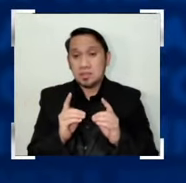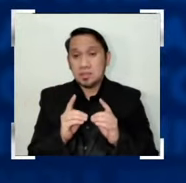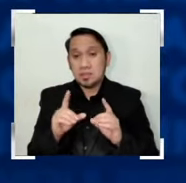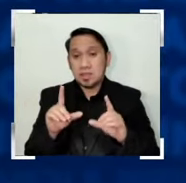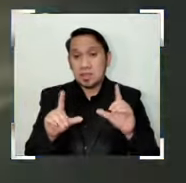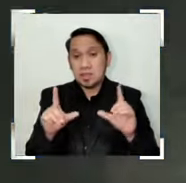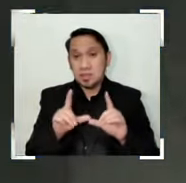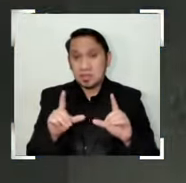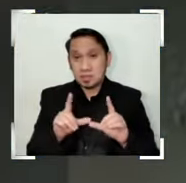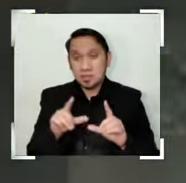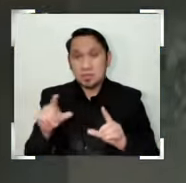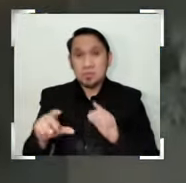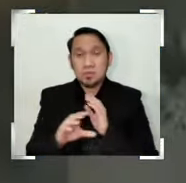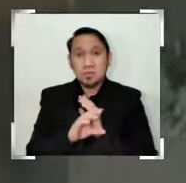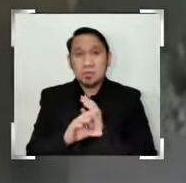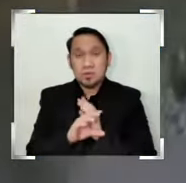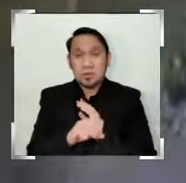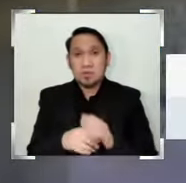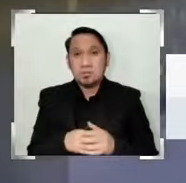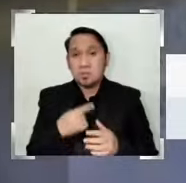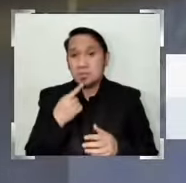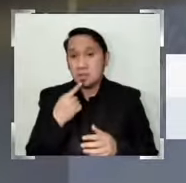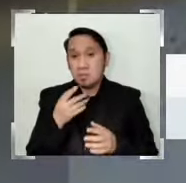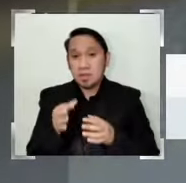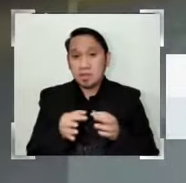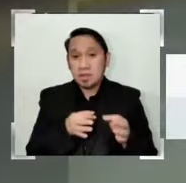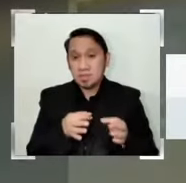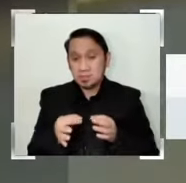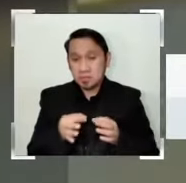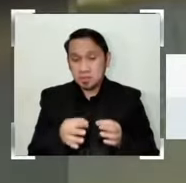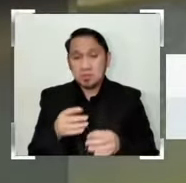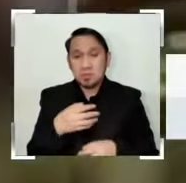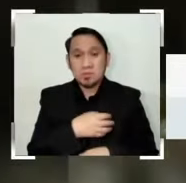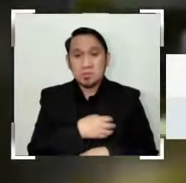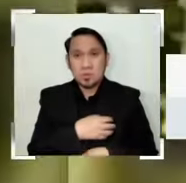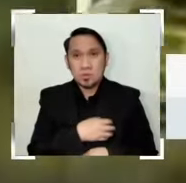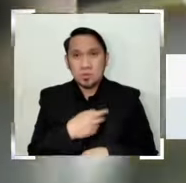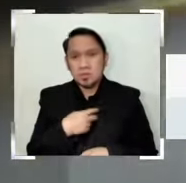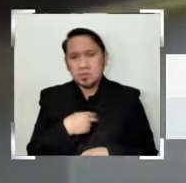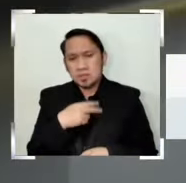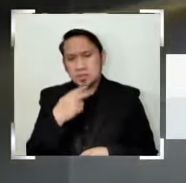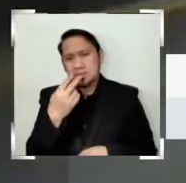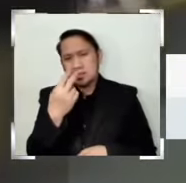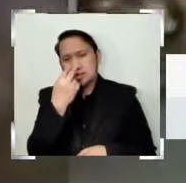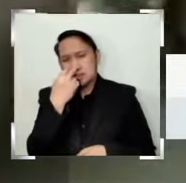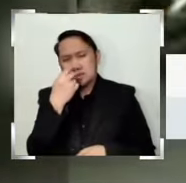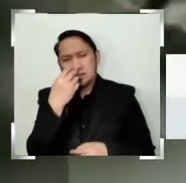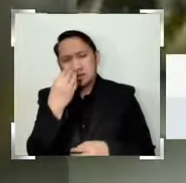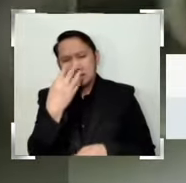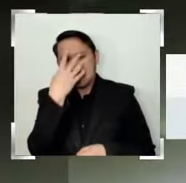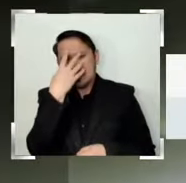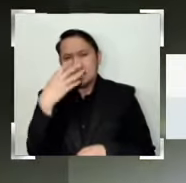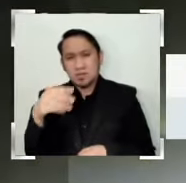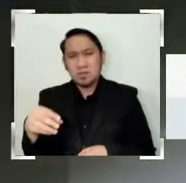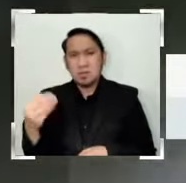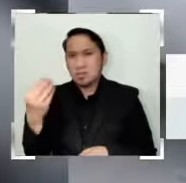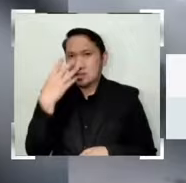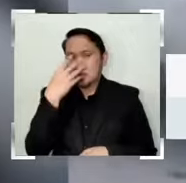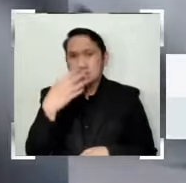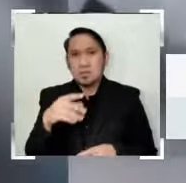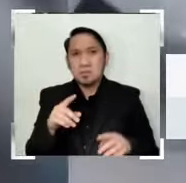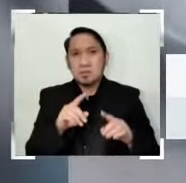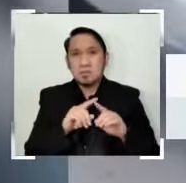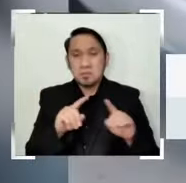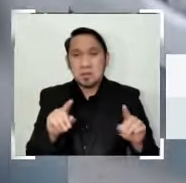ng kotse. Paliwanag daw ng driver sa mga polis, nasilaw siya sa ilaw ng mga motorsiklo pero lumabas sa kanyang